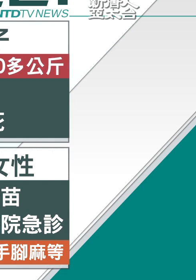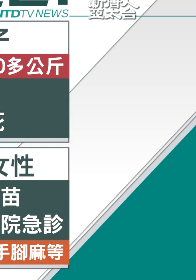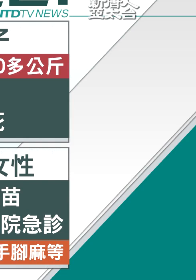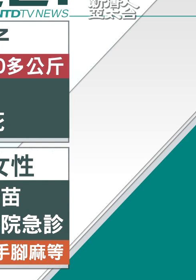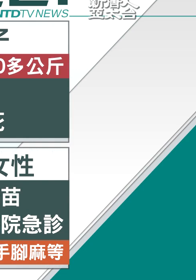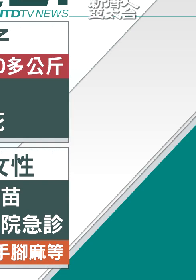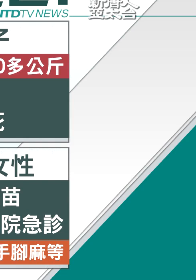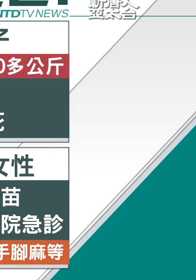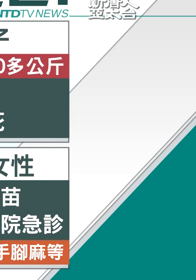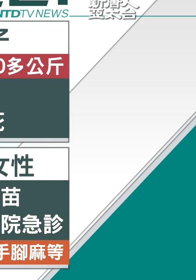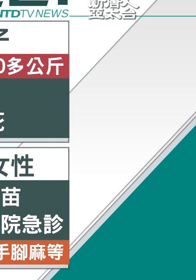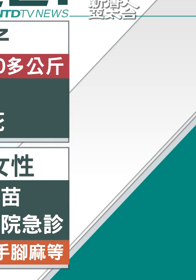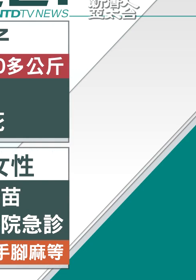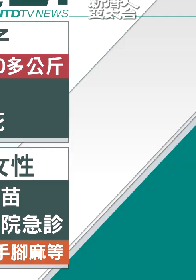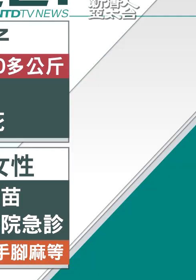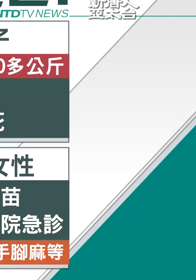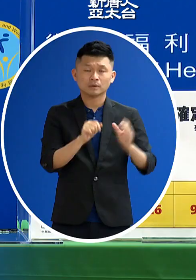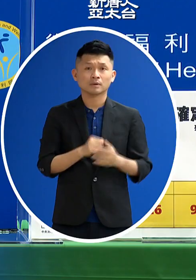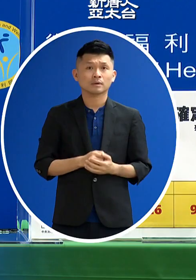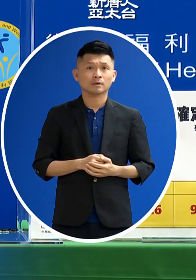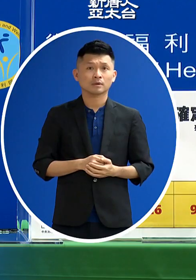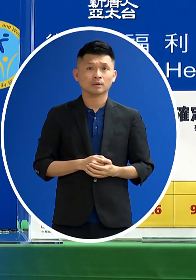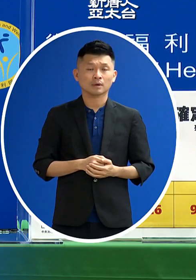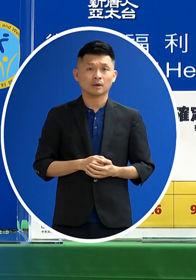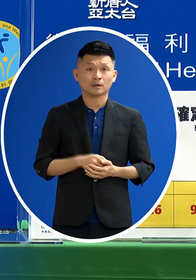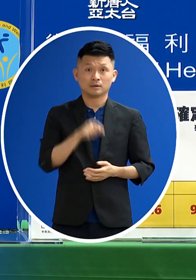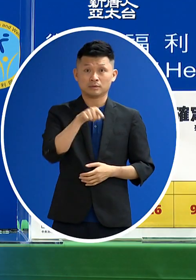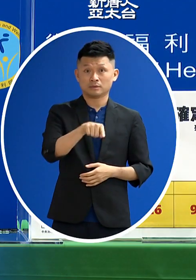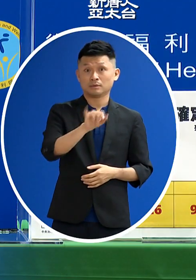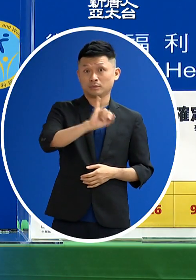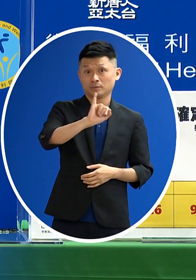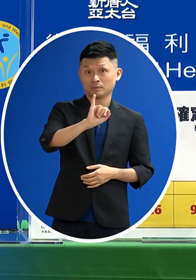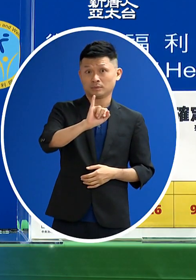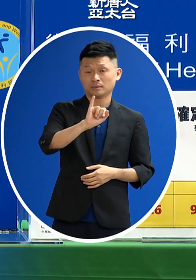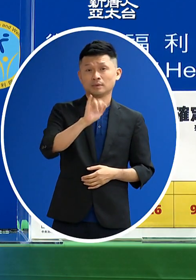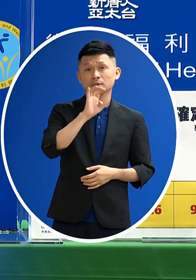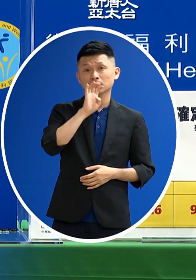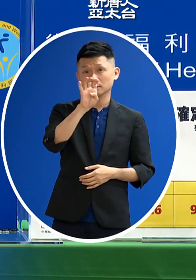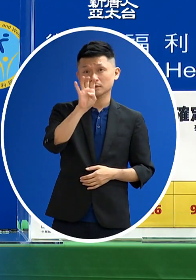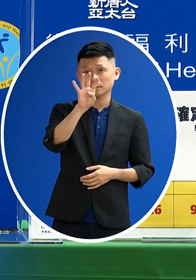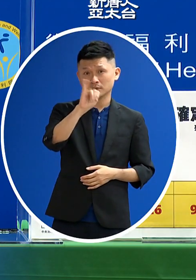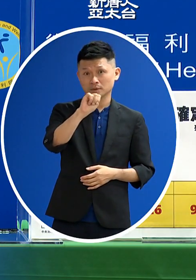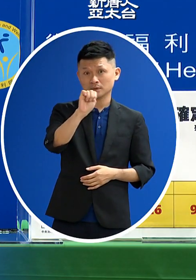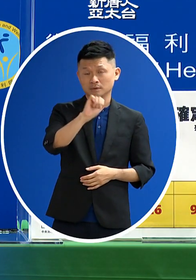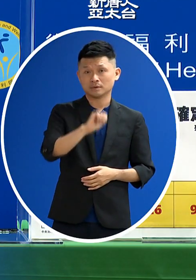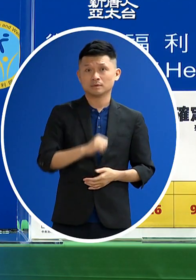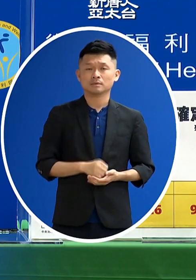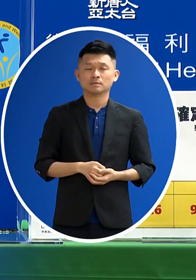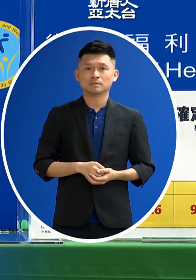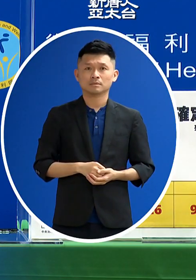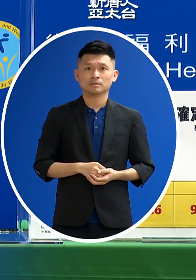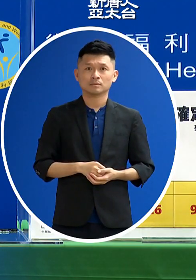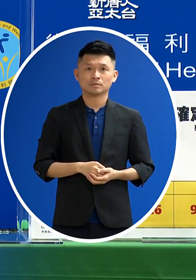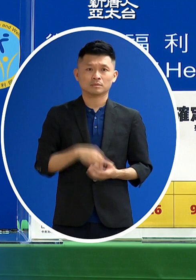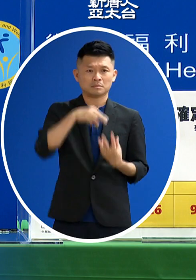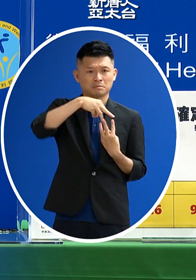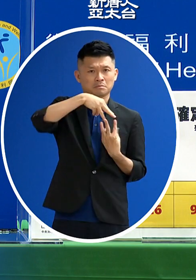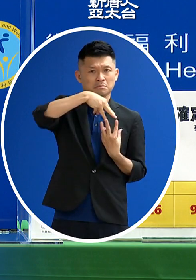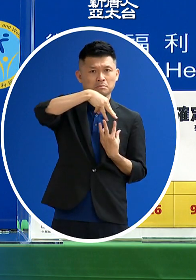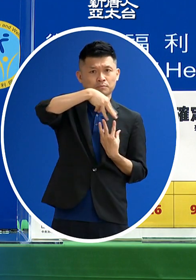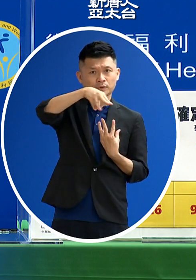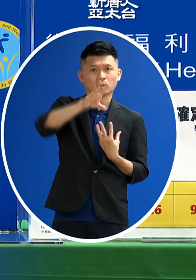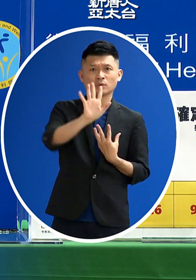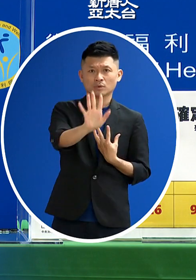后续将进一步厘清死因。 40多岁女性病人啊，是有主动脉的剥离的现象